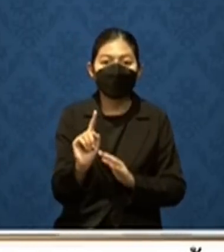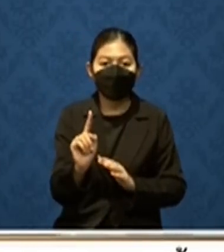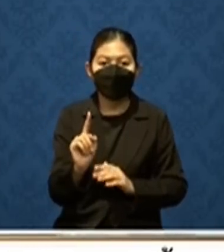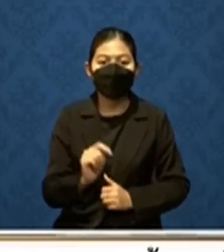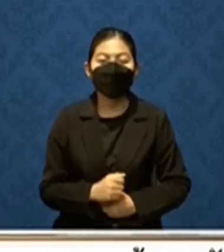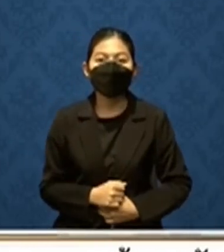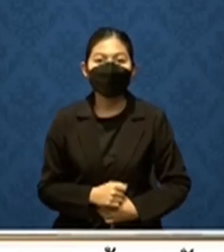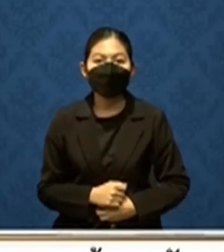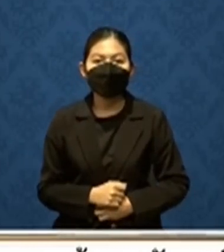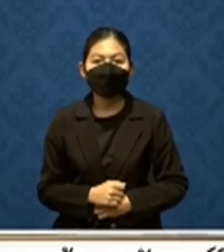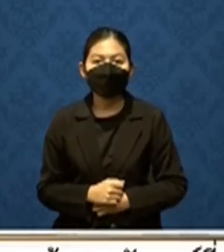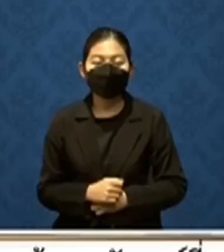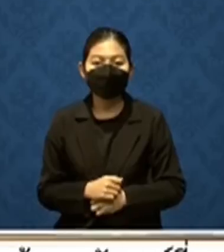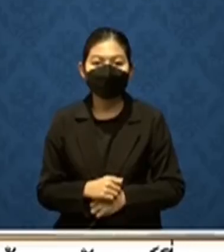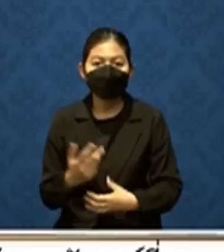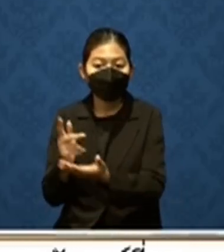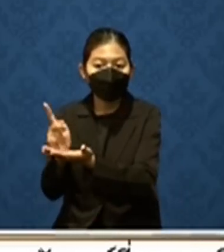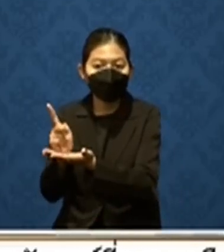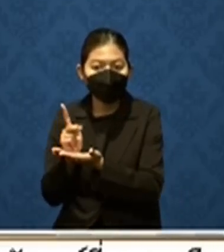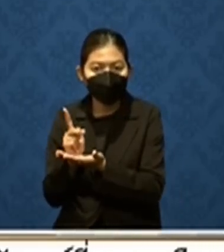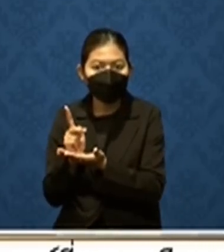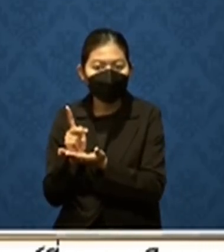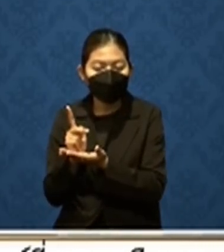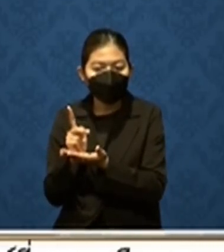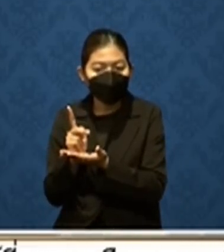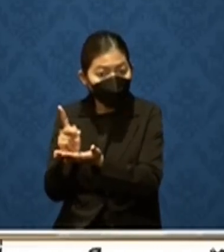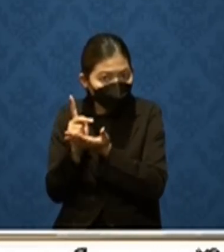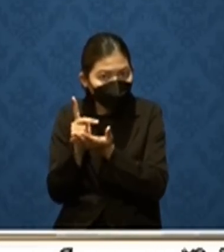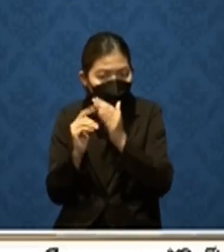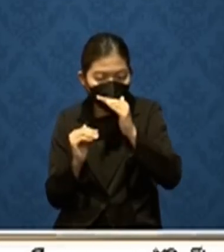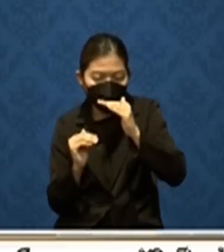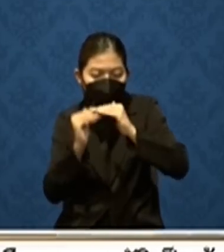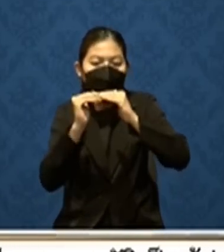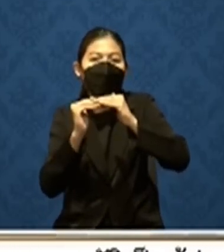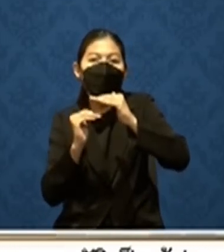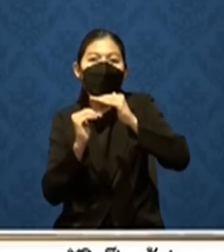กู้ชดเชยการขาดดูมันเกือบเต็มเพดานทุกปี